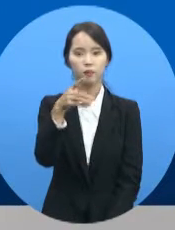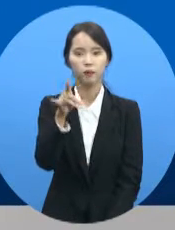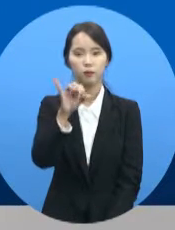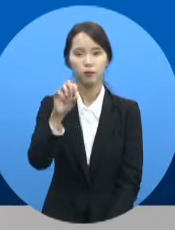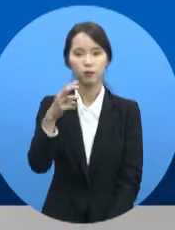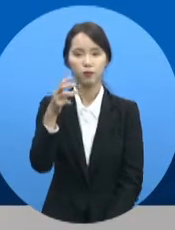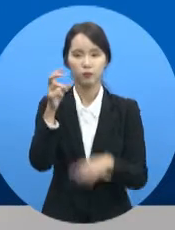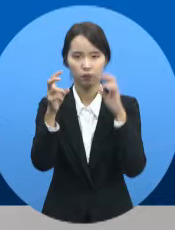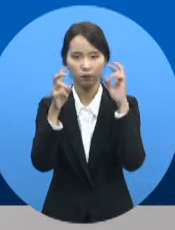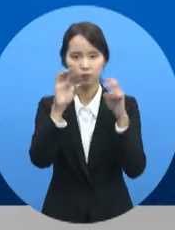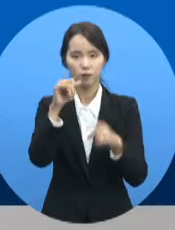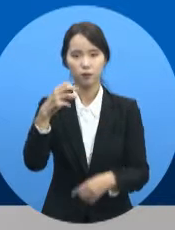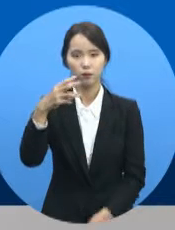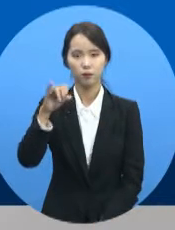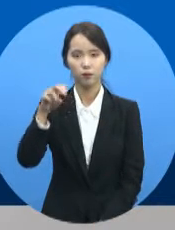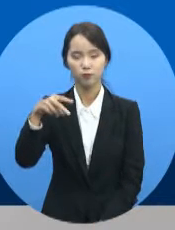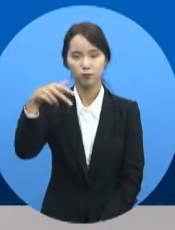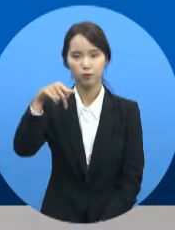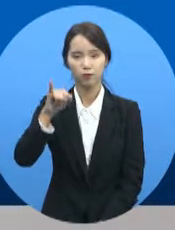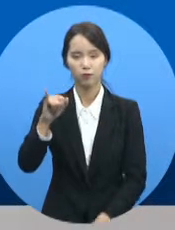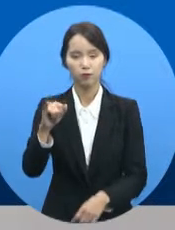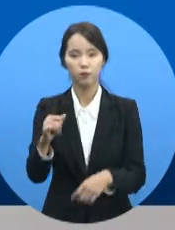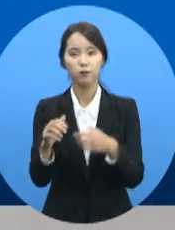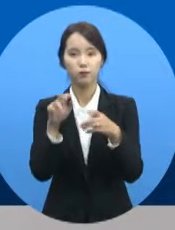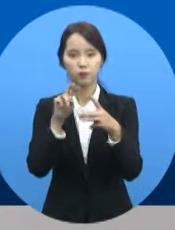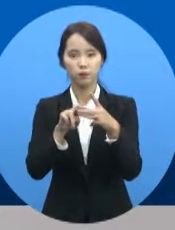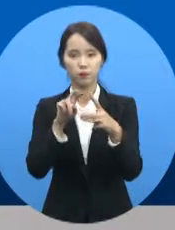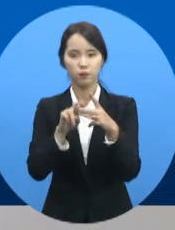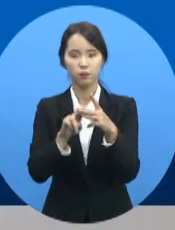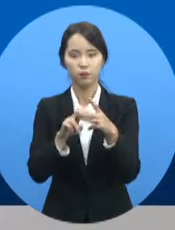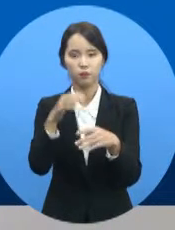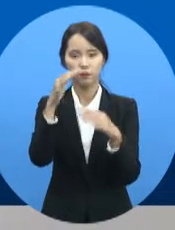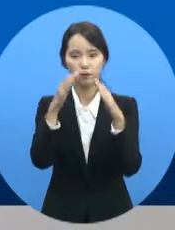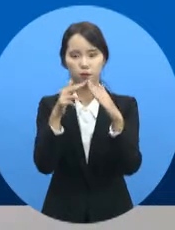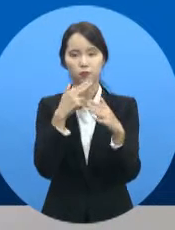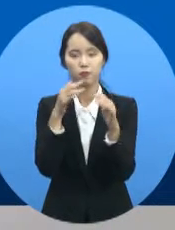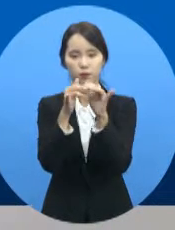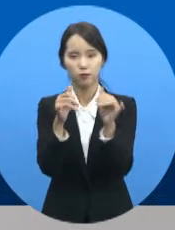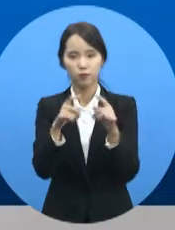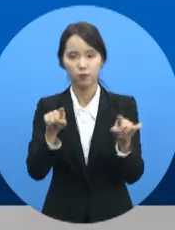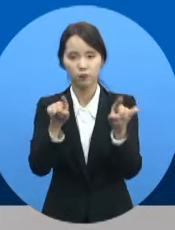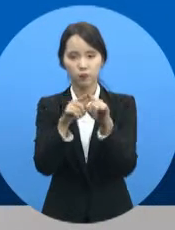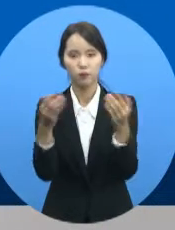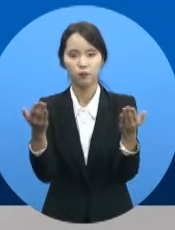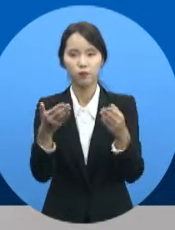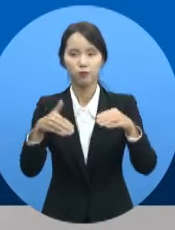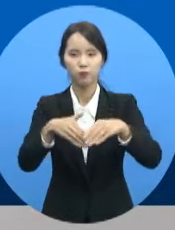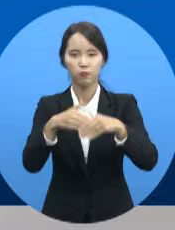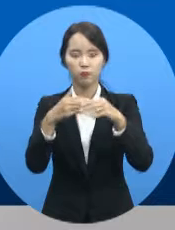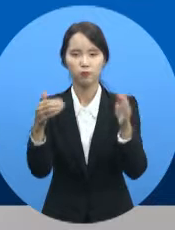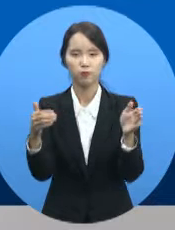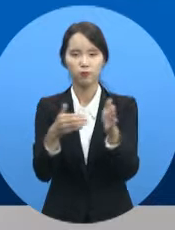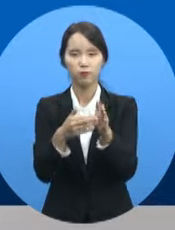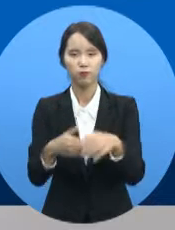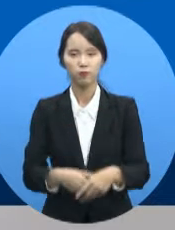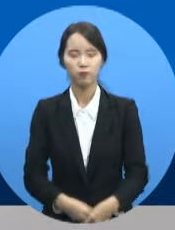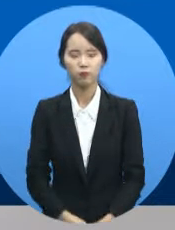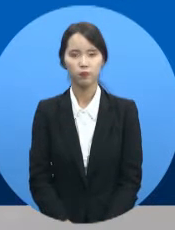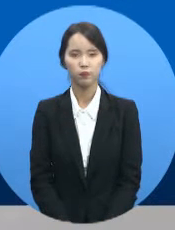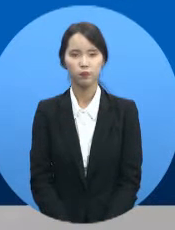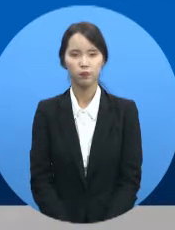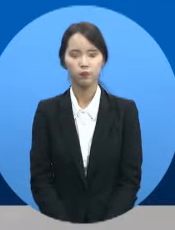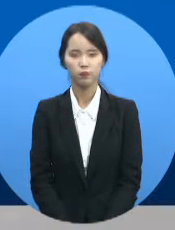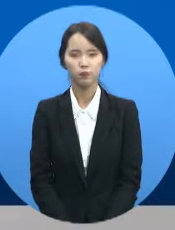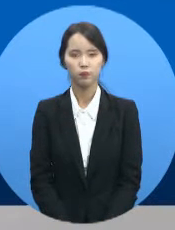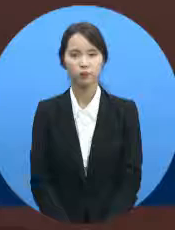동대문구가 코레일 수도권 동부본부 브릿지 종합지원센터와 함께 노숙인 희망 일자리 사업단 운영 업무 협약을 맺었습니다.